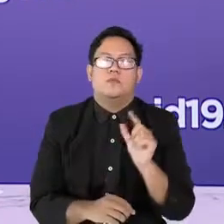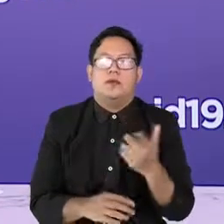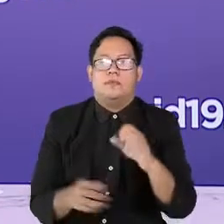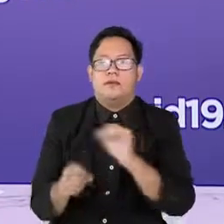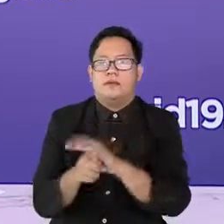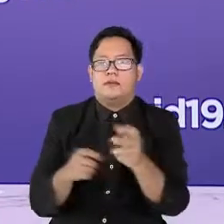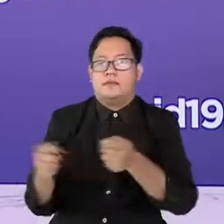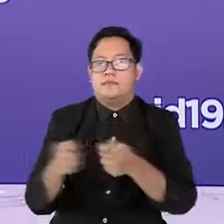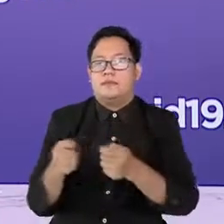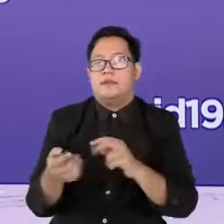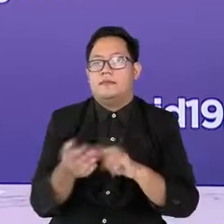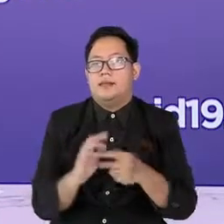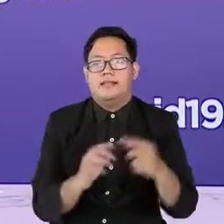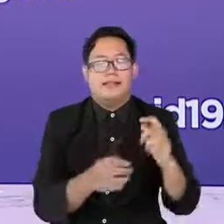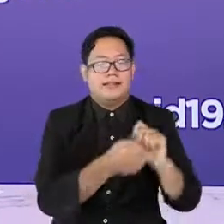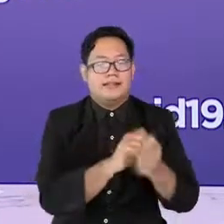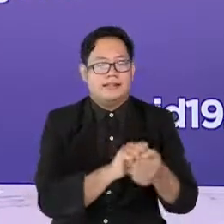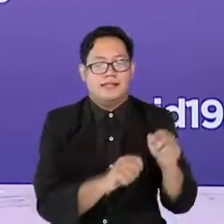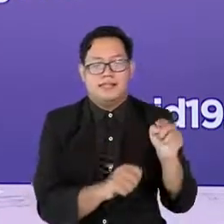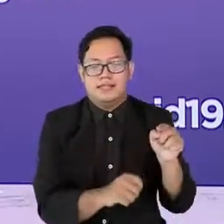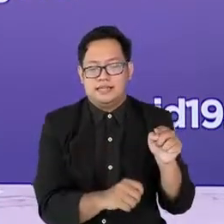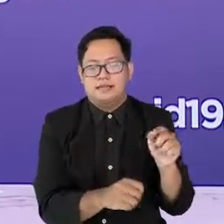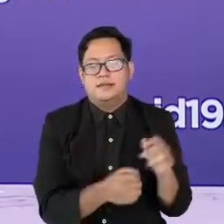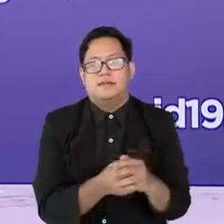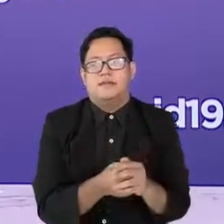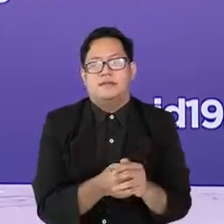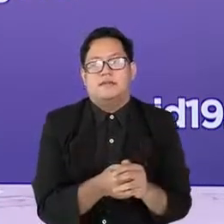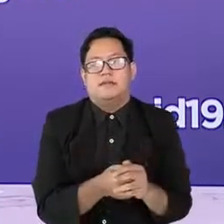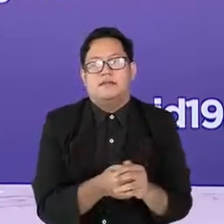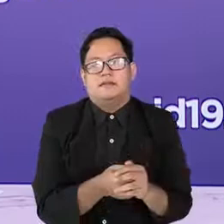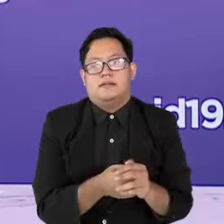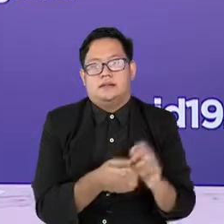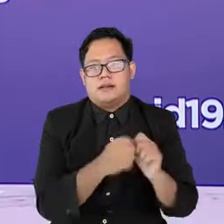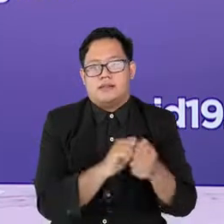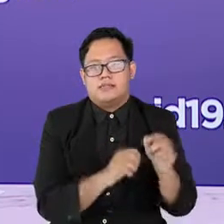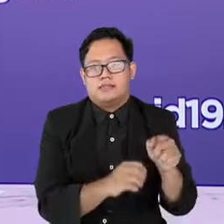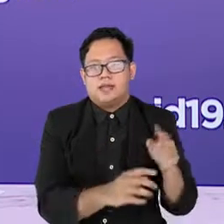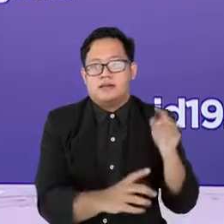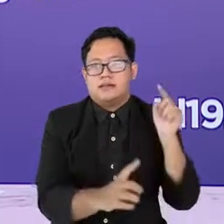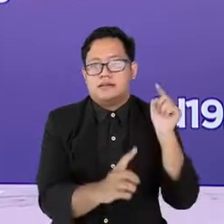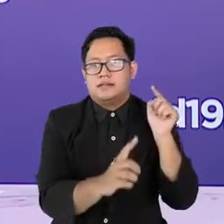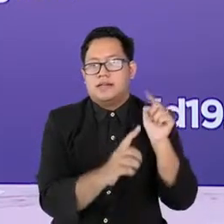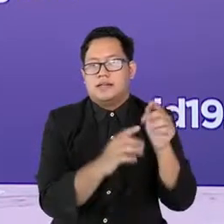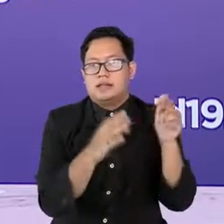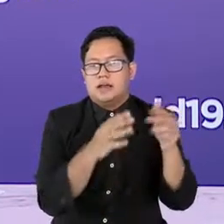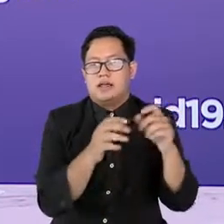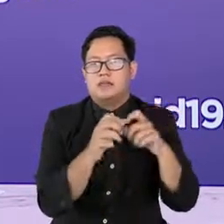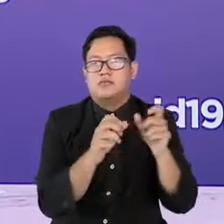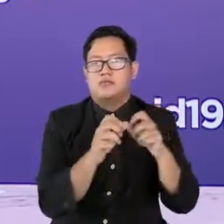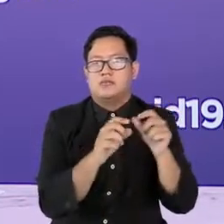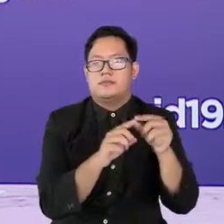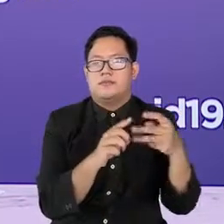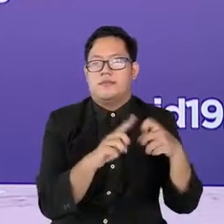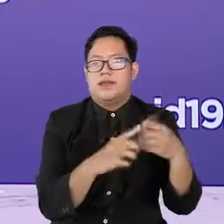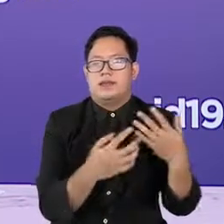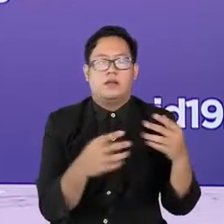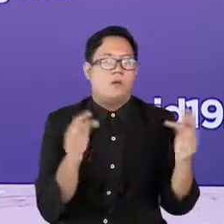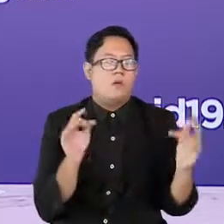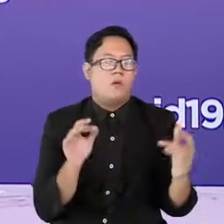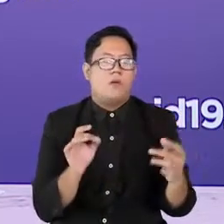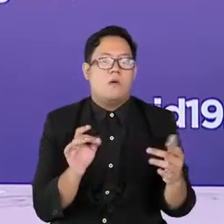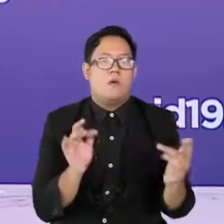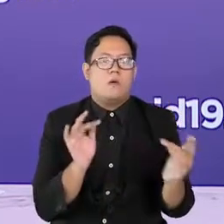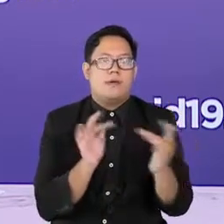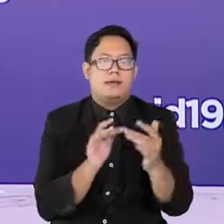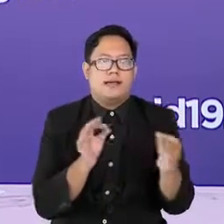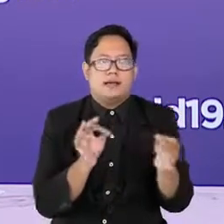maka jenis testing epidemiologis atau testing yang menargetkan terarah kepada Suspect dan kontak Erat akan